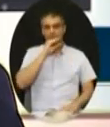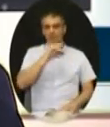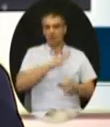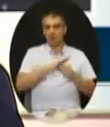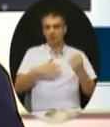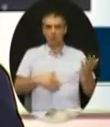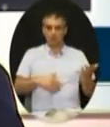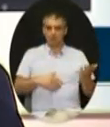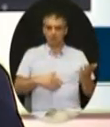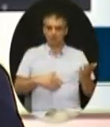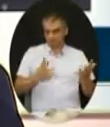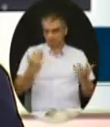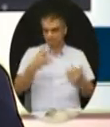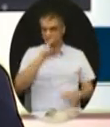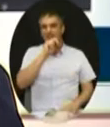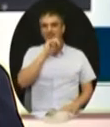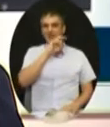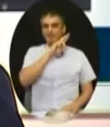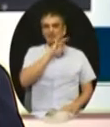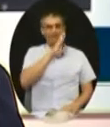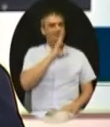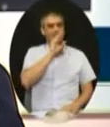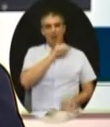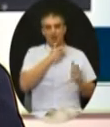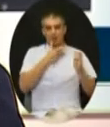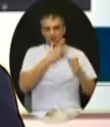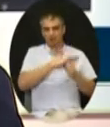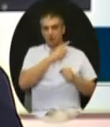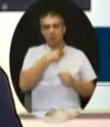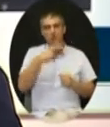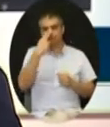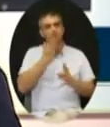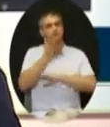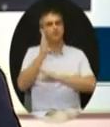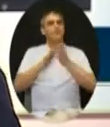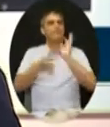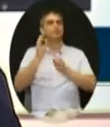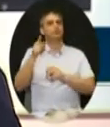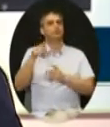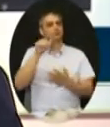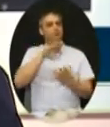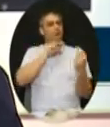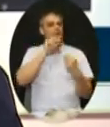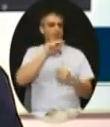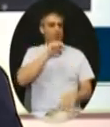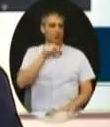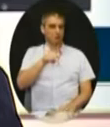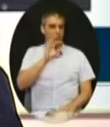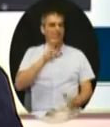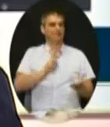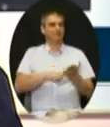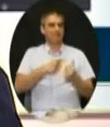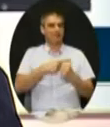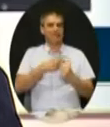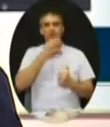השואה, ככל שנירנברג עסק בשואה, אנחנו רואים ניסיון לפנות לבית המשפט כמקום לדון בו בשאלות של